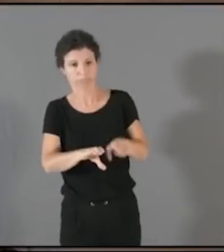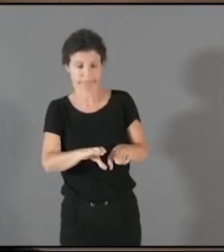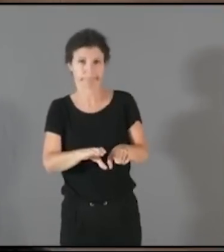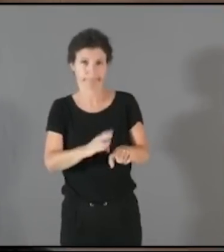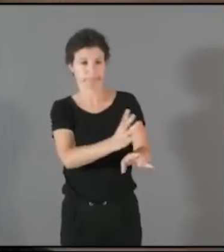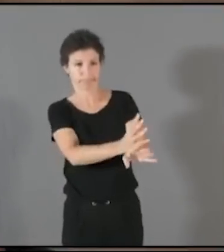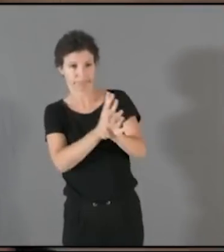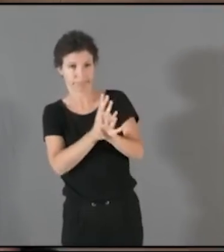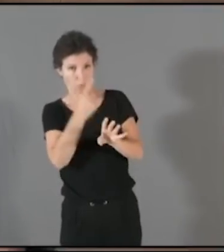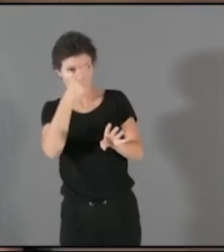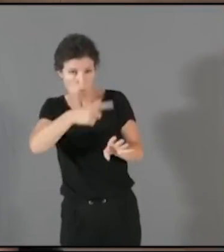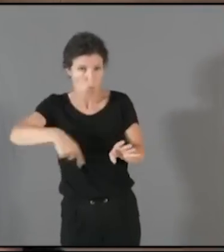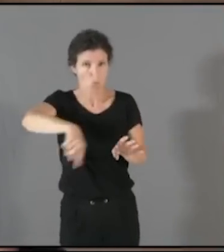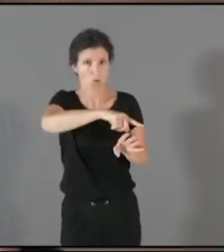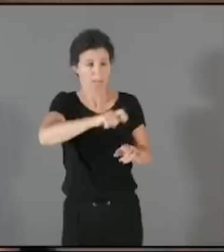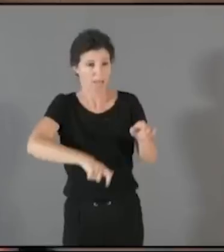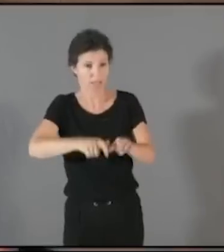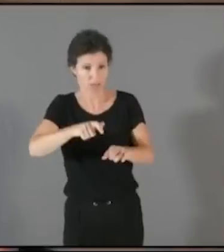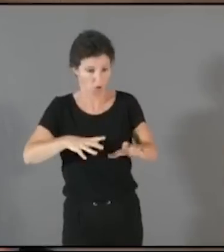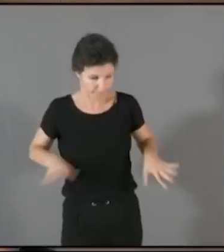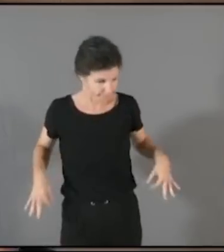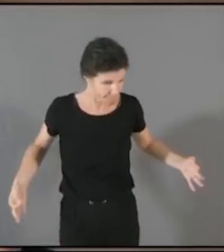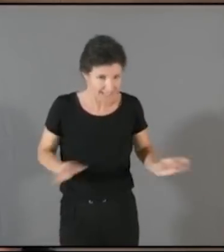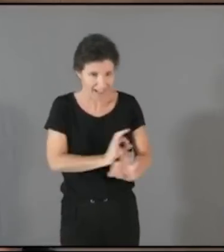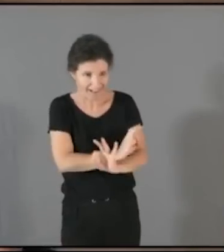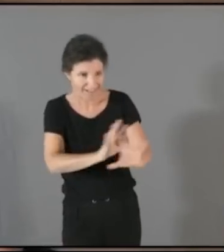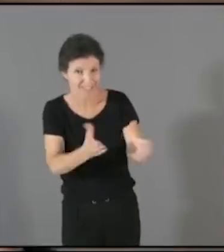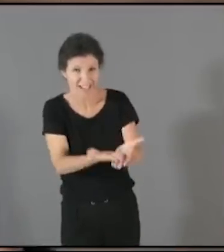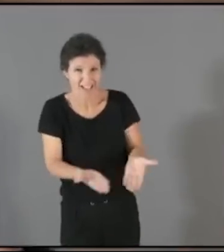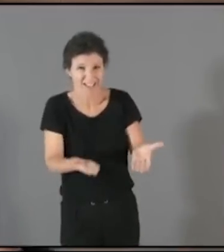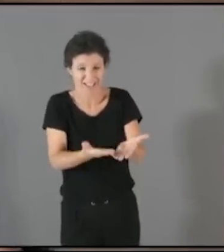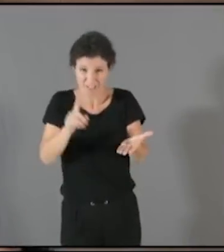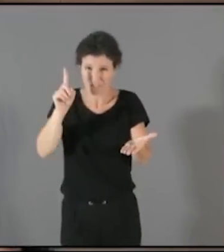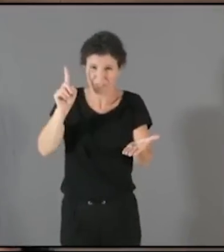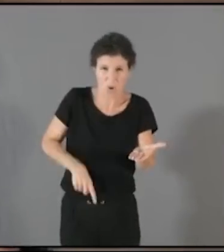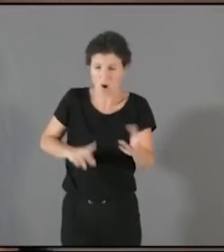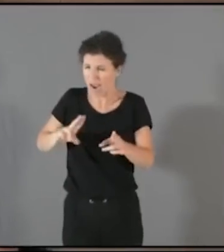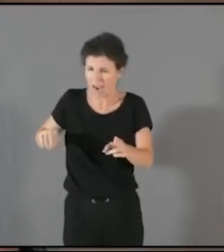viendront ici et qui seront démunis de tout et à qui il va falloir répondre en tout.